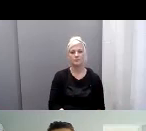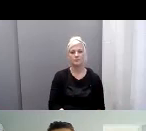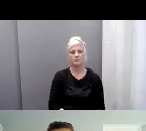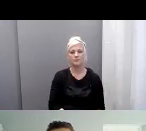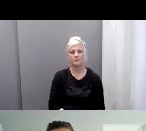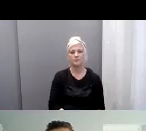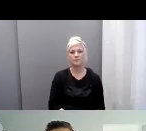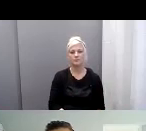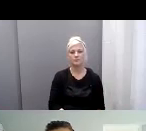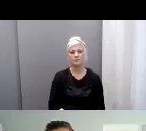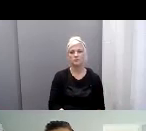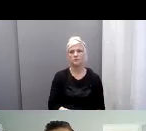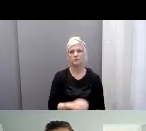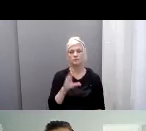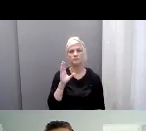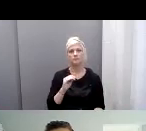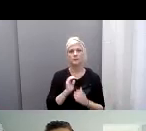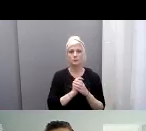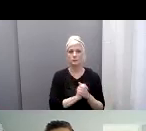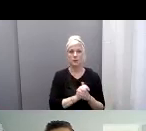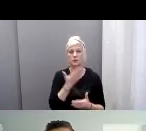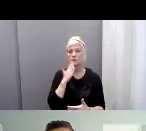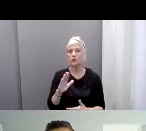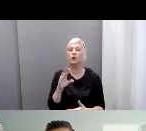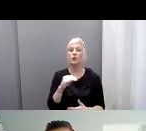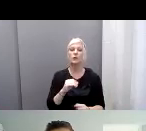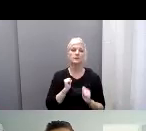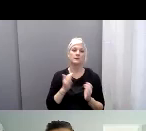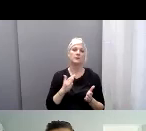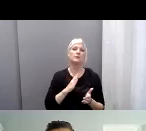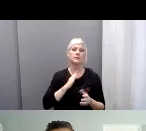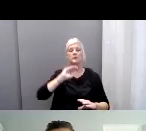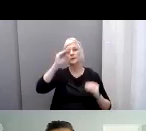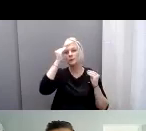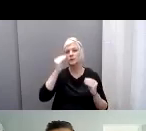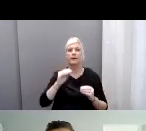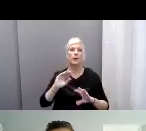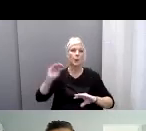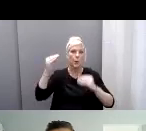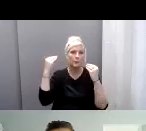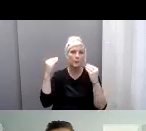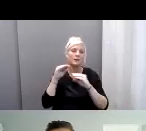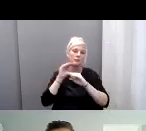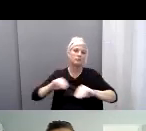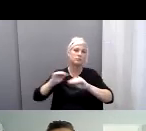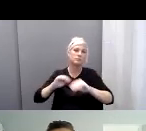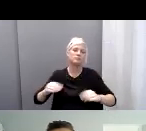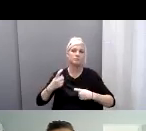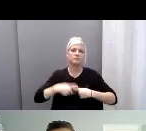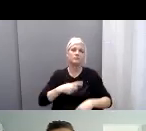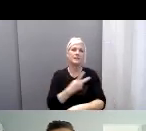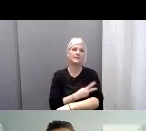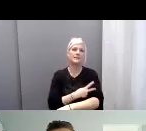Ja, det jag kan säga är att det finns ju naturligtvis kurser och utbildningar kring